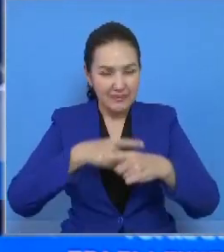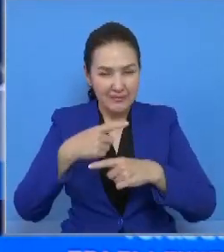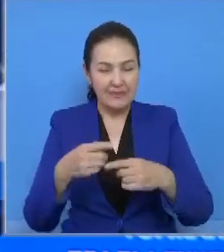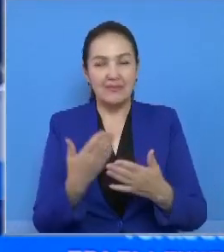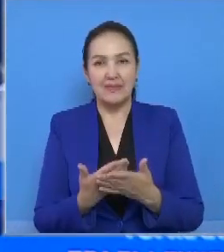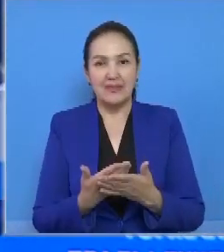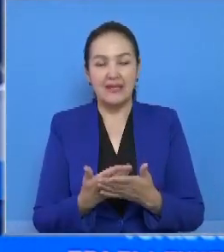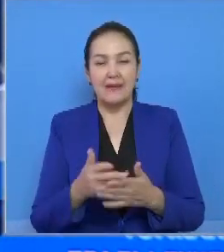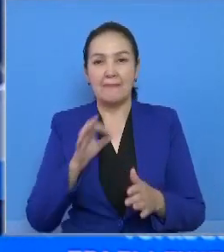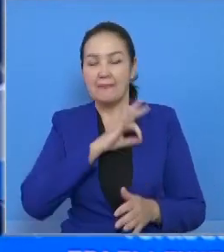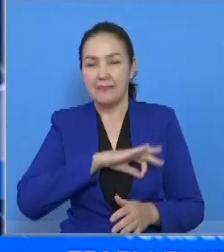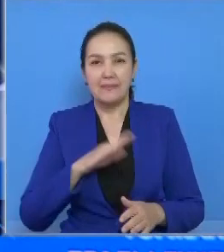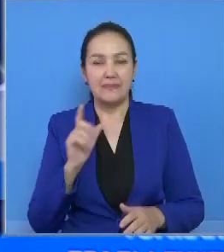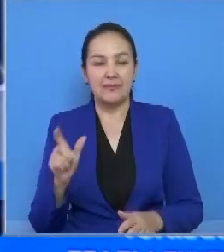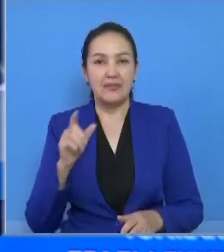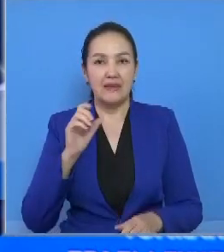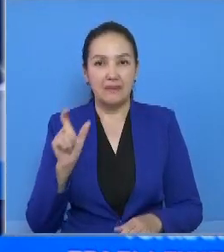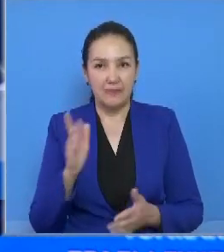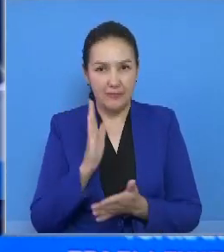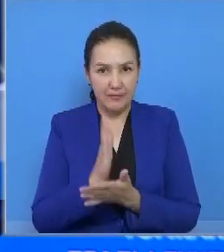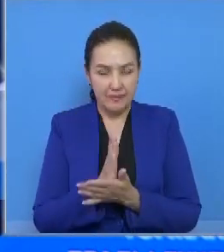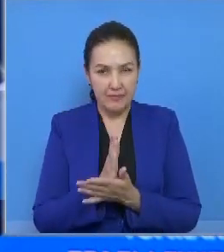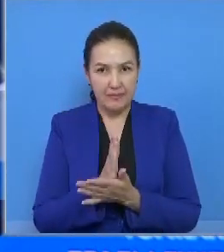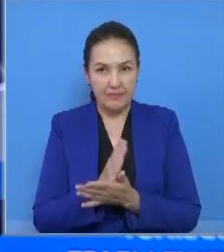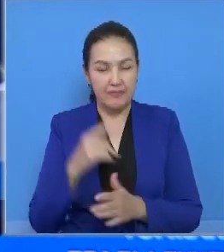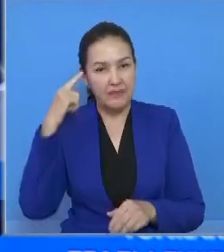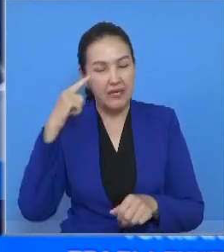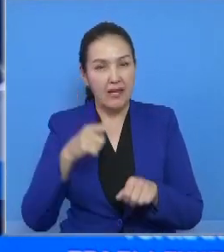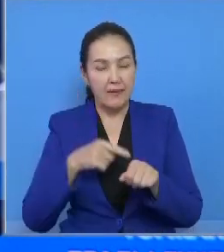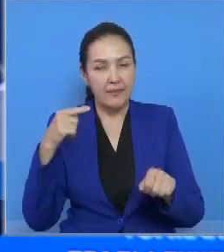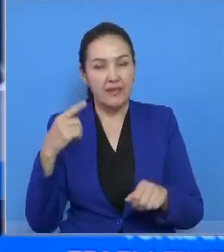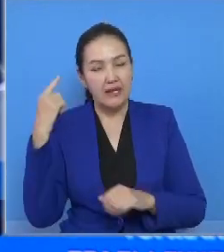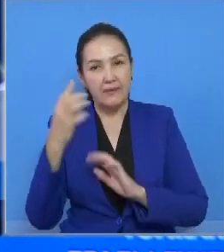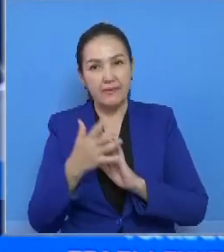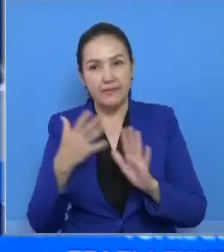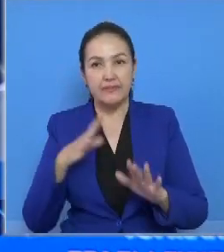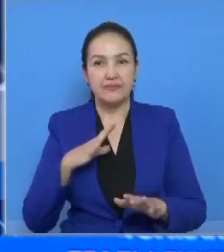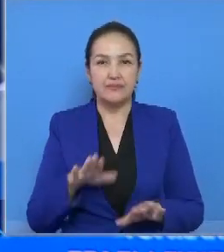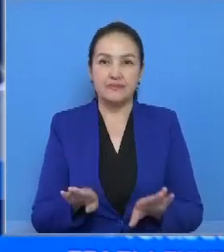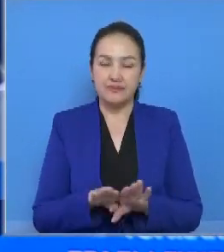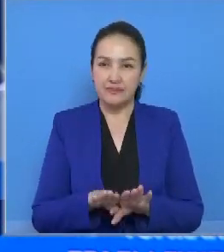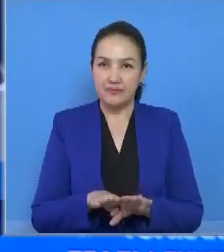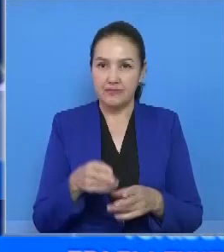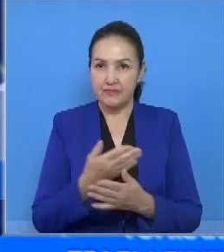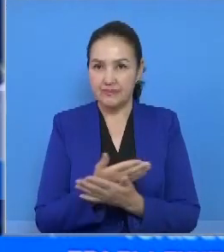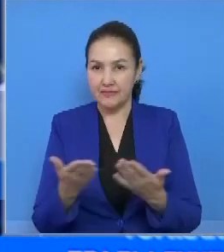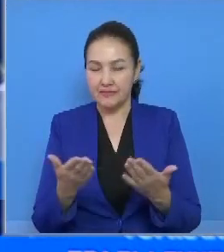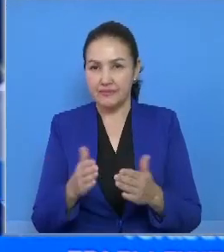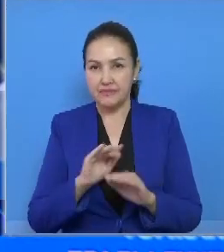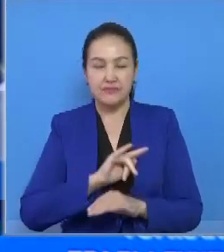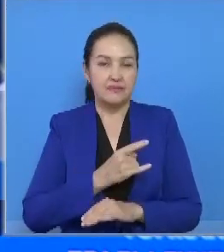елде пайдасы тиетін азамат болады. Сана-сезімді басқаша қалыптасатын болса, ол